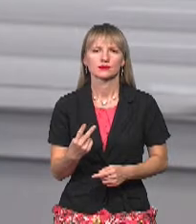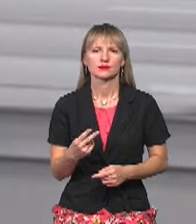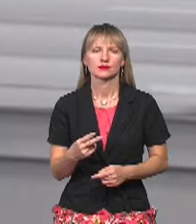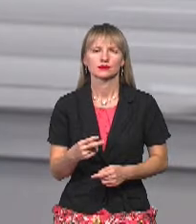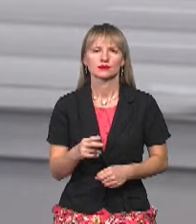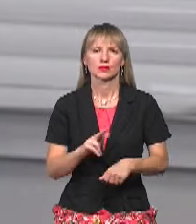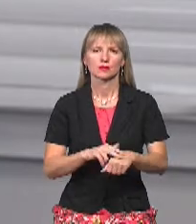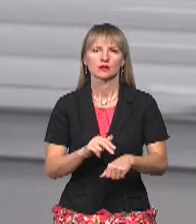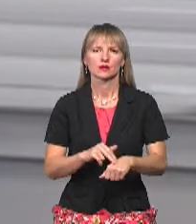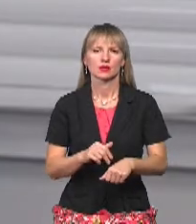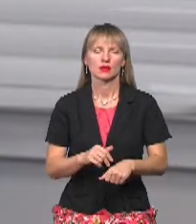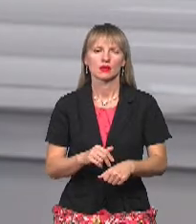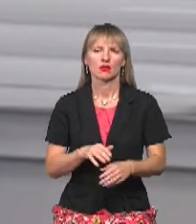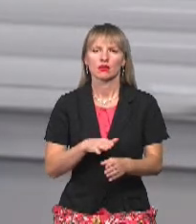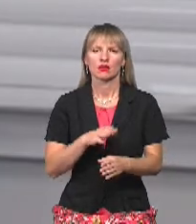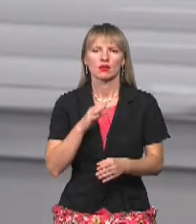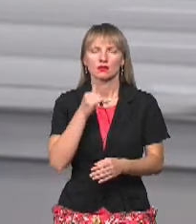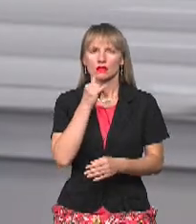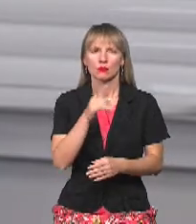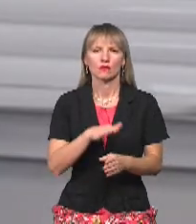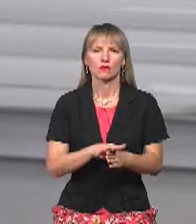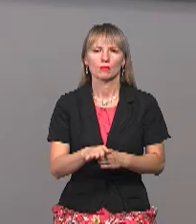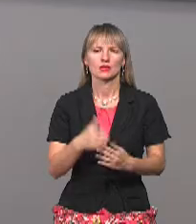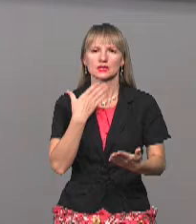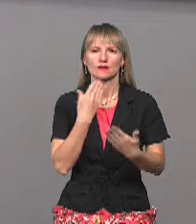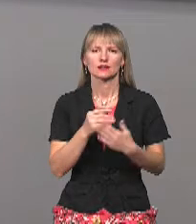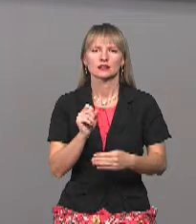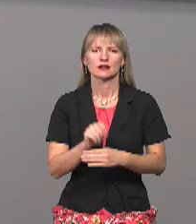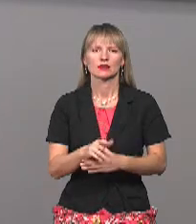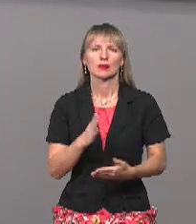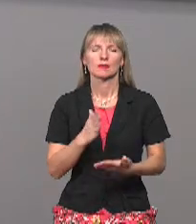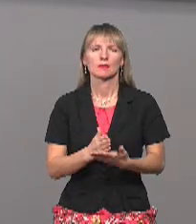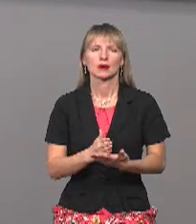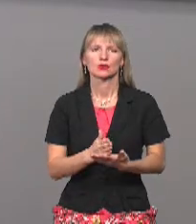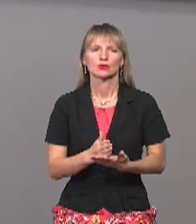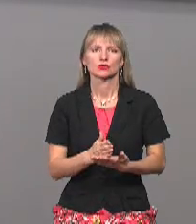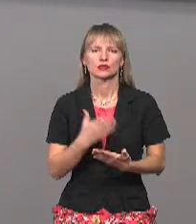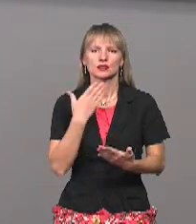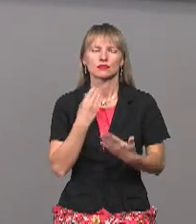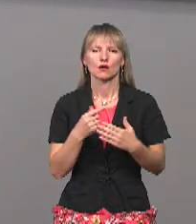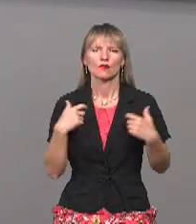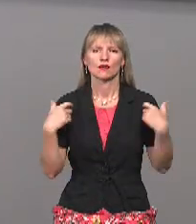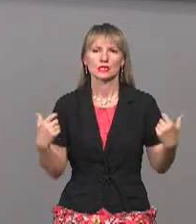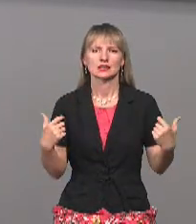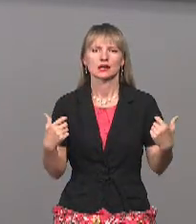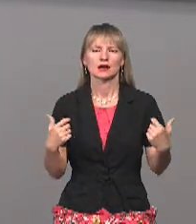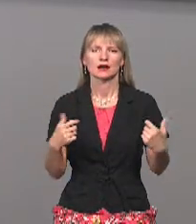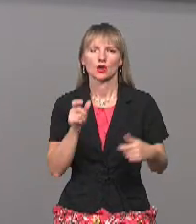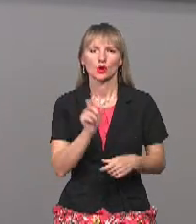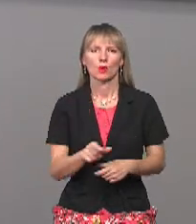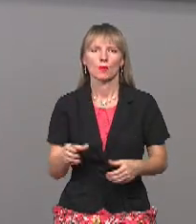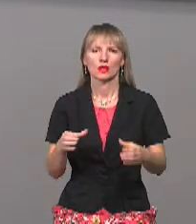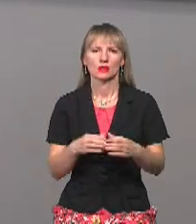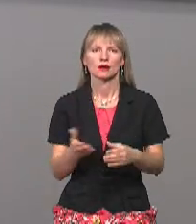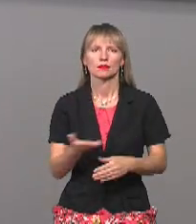дільничних зовсім не справляється з цими поставленими завданнями. Маючи свого офіцера, поліцейського офіцера громади,